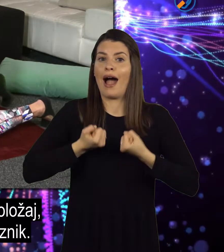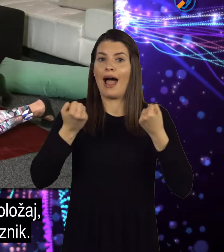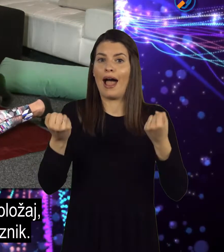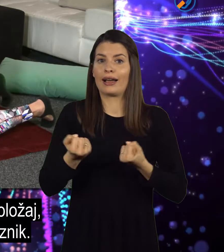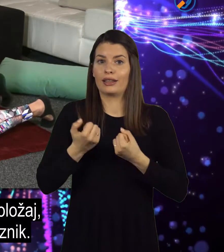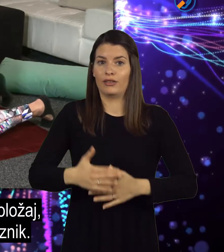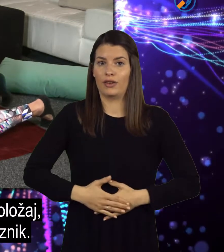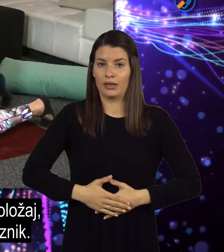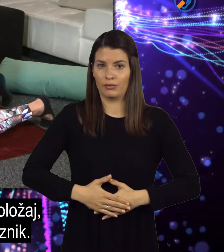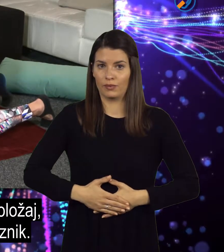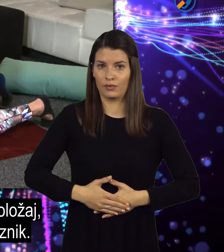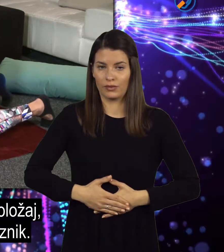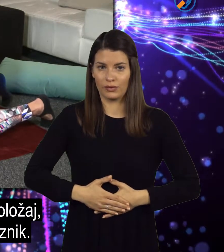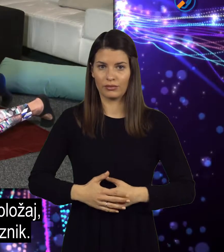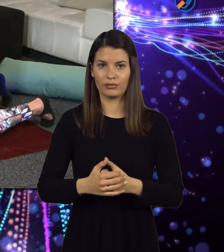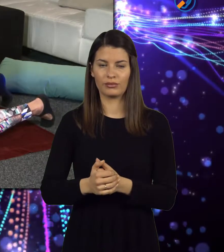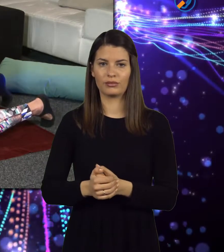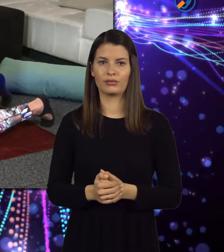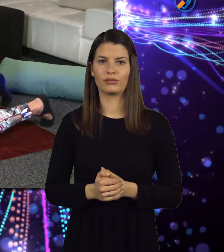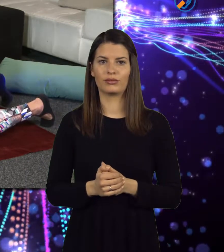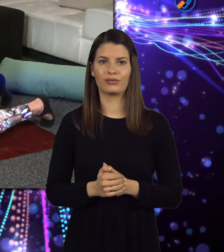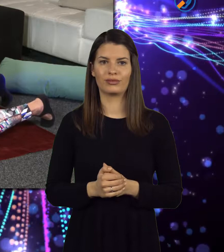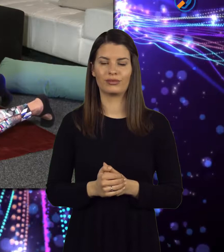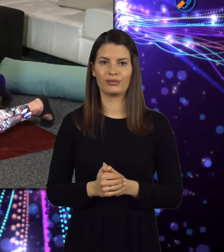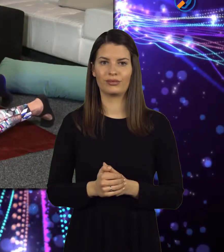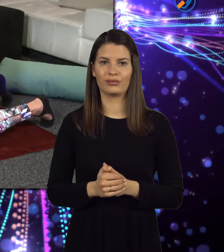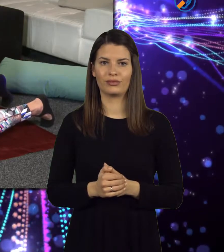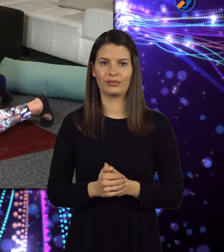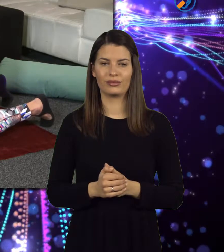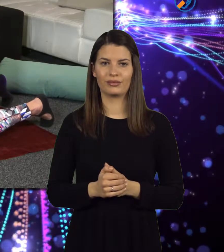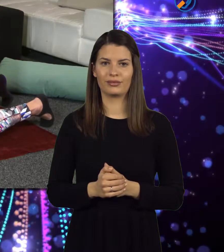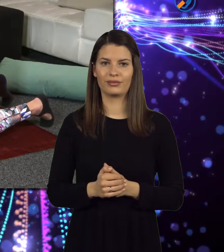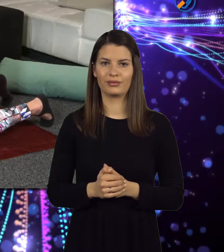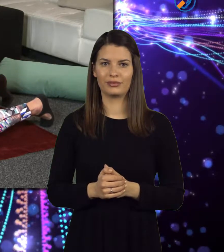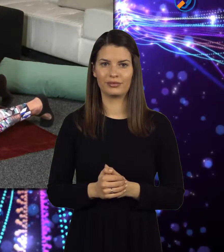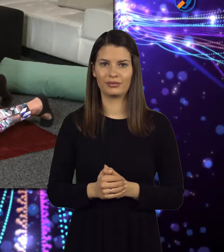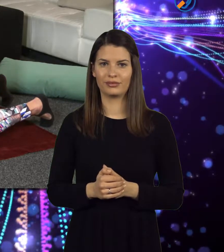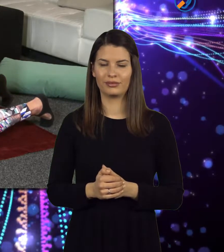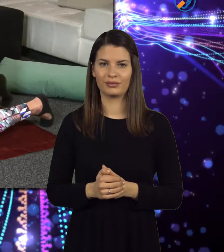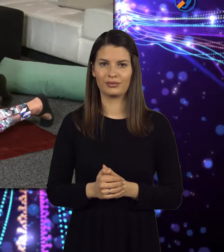aktiven svoj steznik.